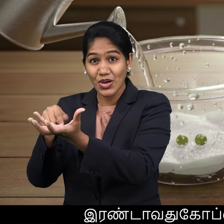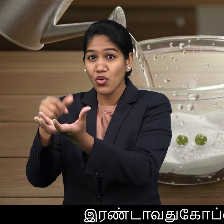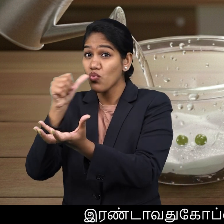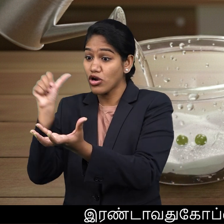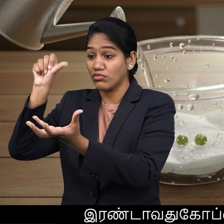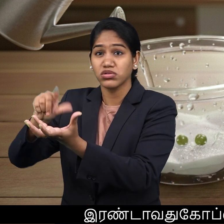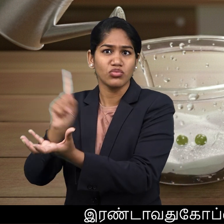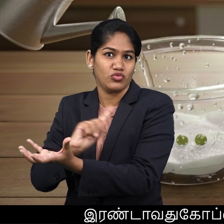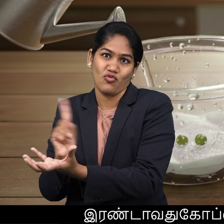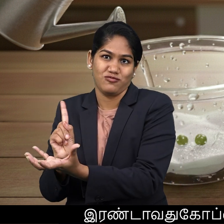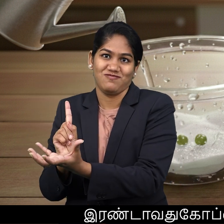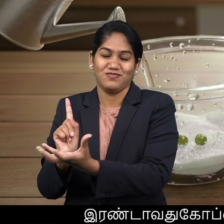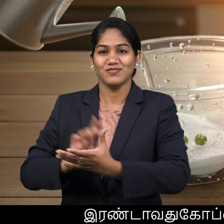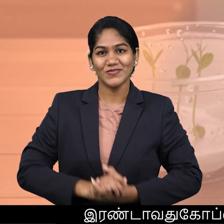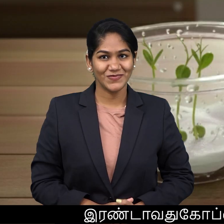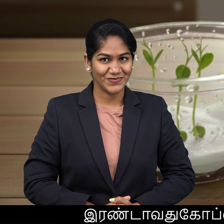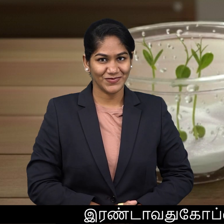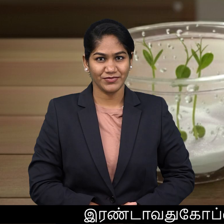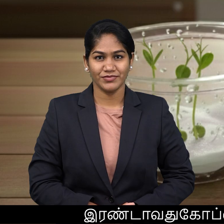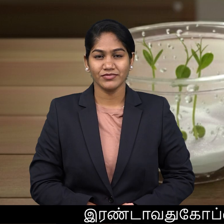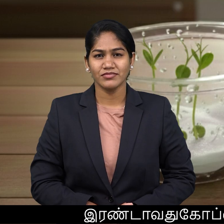இரண்டாவது கோப்பையில் தண்ணீர் விடாதீர்கள்.